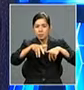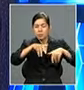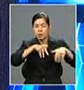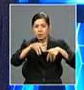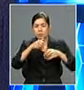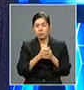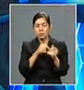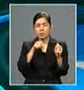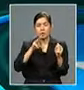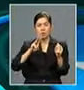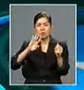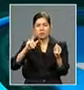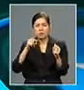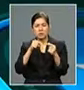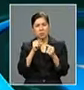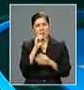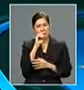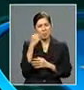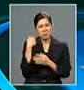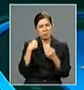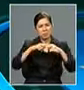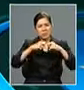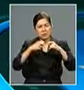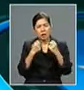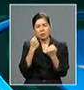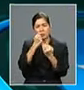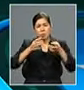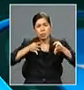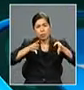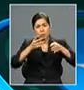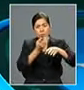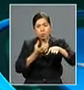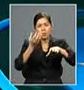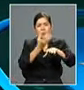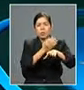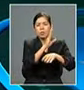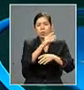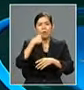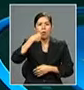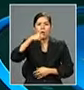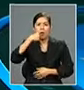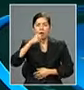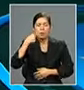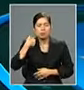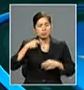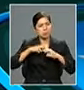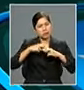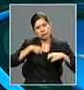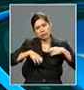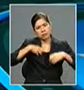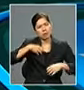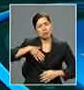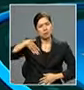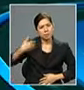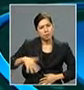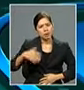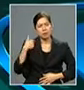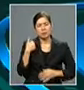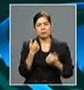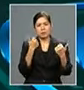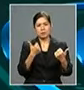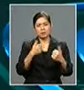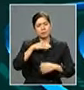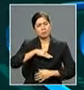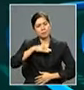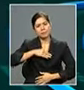ถบรรทุกอ้อยเขาบอกชาวบ้านเดือดร้อนมากเลยละครับพี่จอ ใช่ครับวิเชียรบุรีไก่ย่างอร่อยนะครับแต่ตอนนี้กินไก่ก็ไม่อร่อยกินอ้อยก็ไม่หวานแล้ว